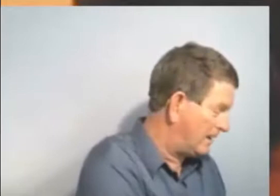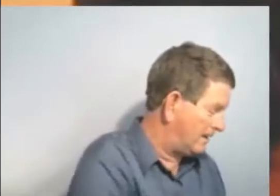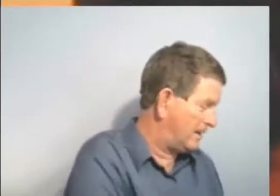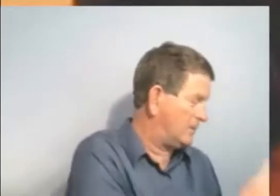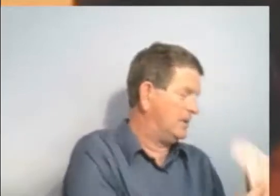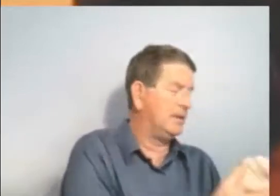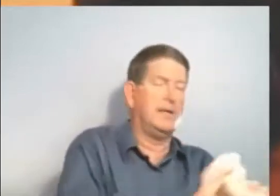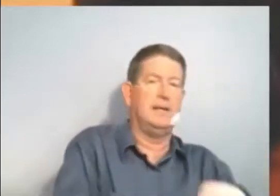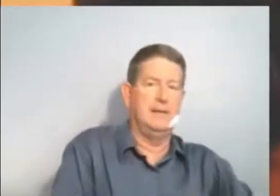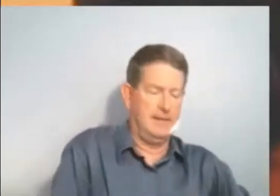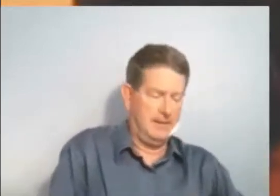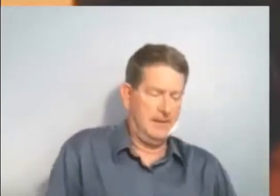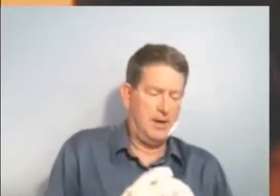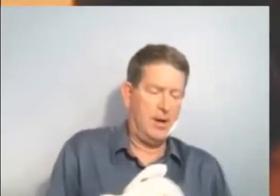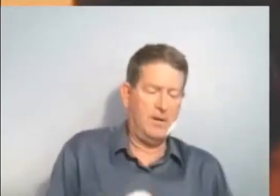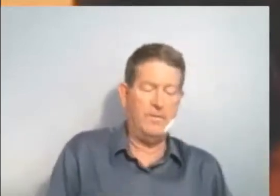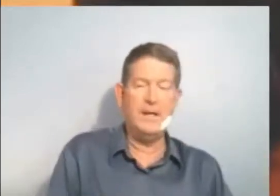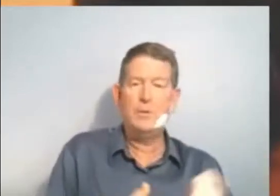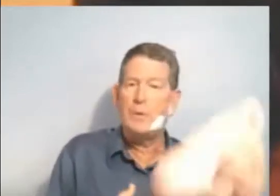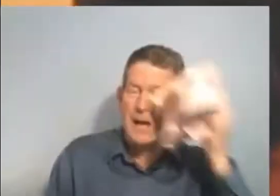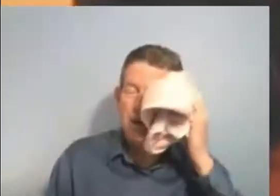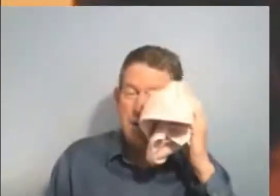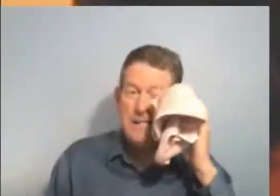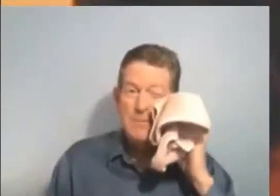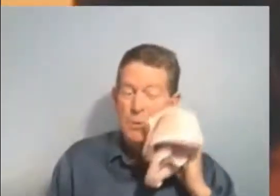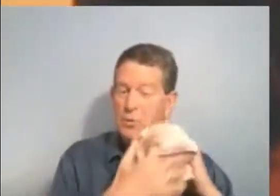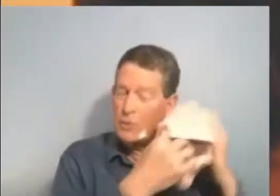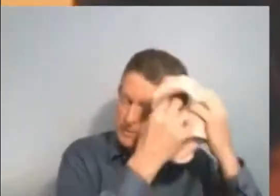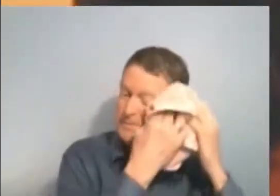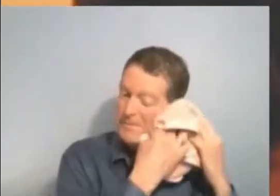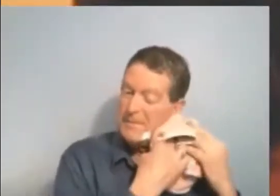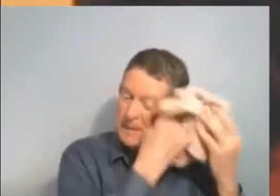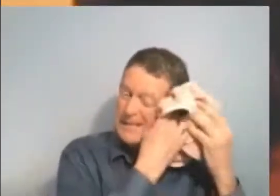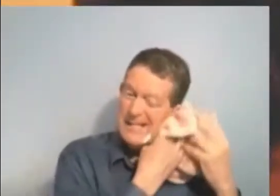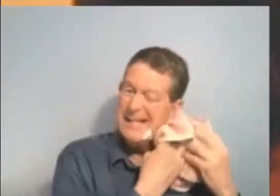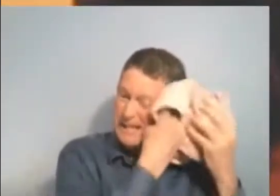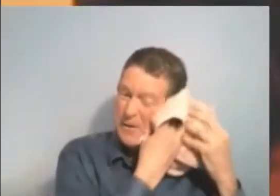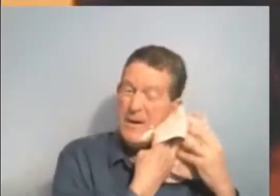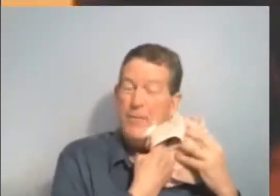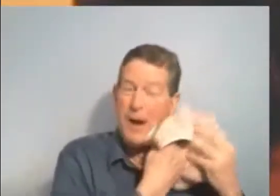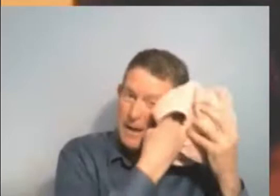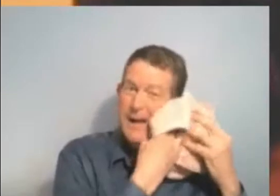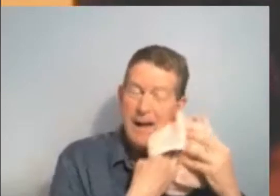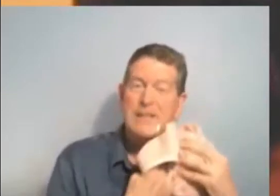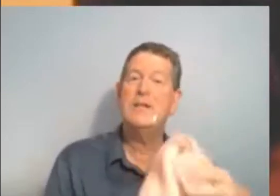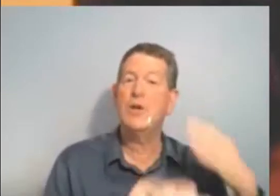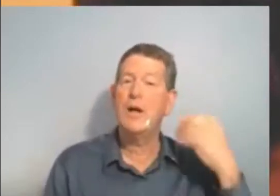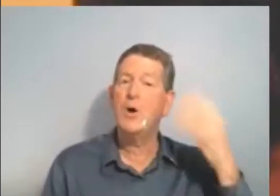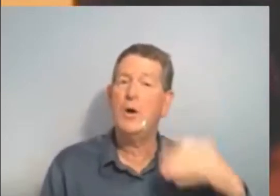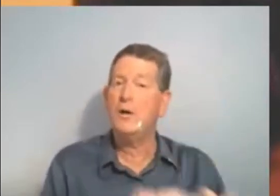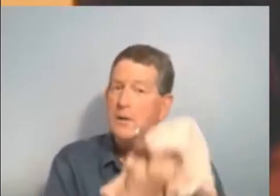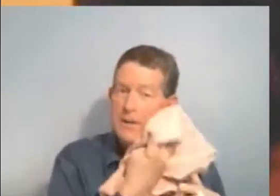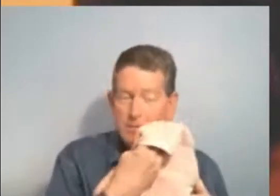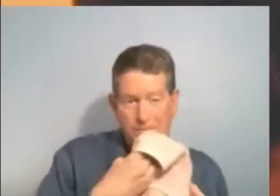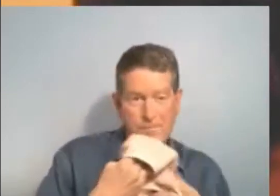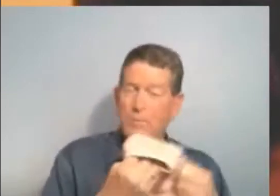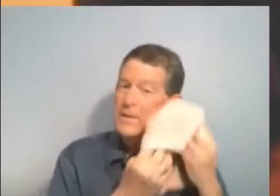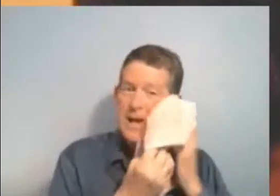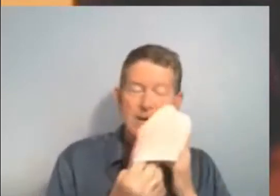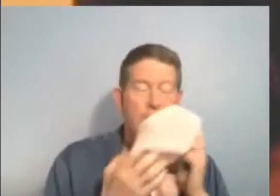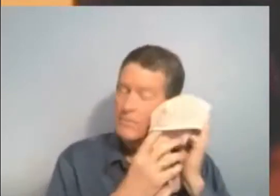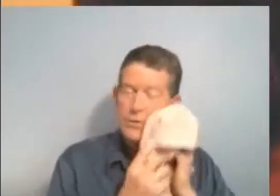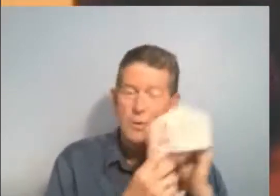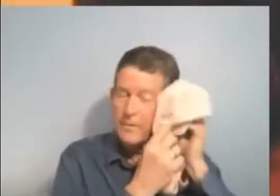vais réussir à enlever toute cette mousse. On va voir. Si j'en ai encore